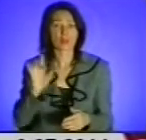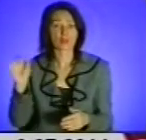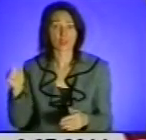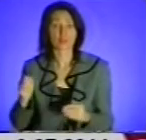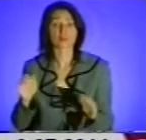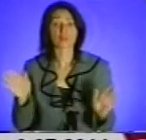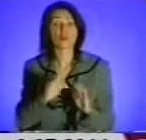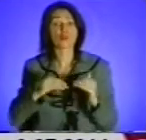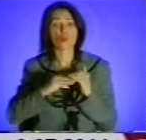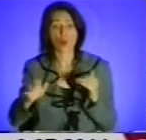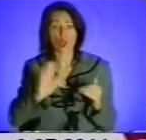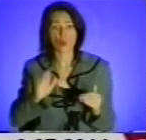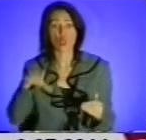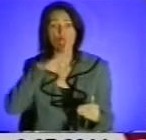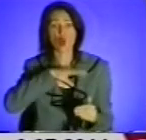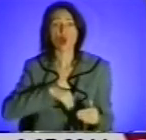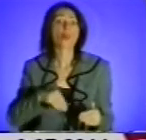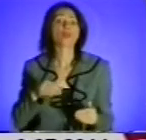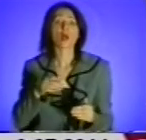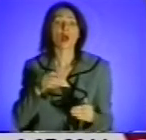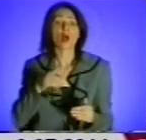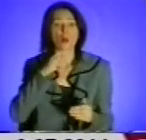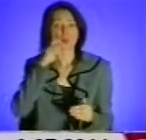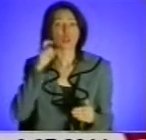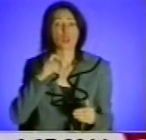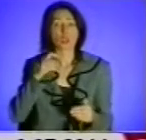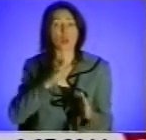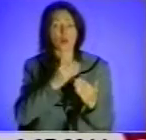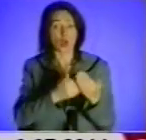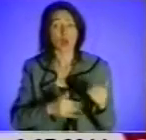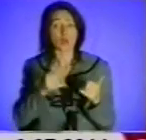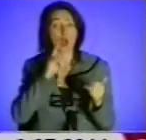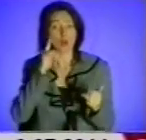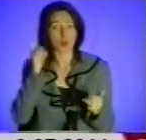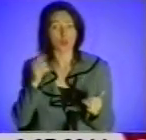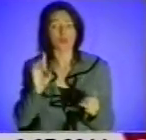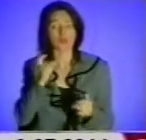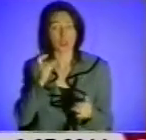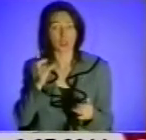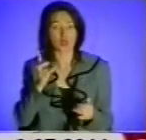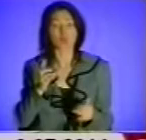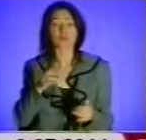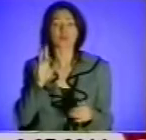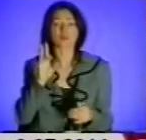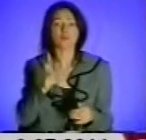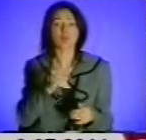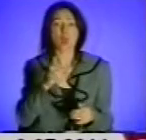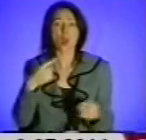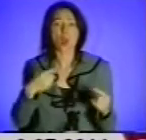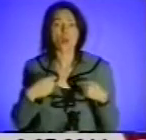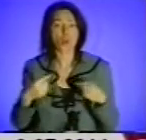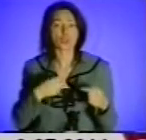Зарваниці відбудеться духовно-патріотична програма для молоді. Під час служби в неділю о 9 ранку блаженнішого свяченомученика єпископа Василя